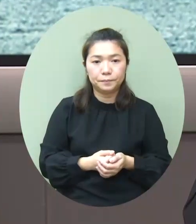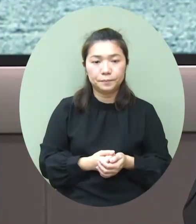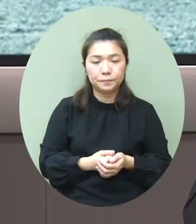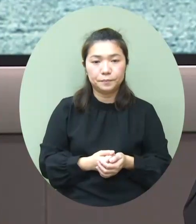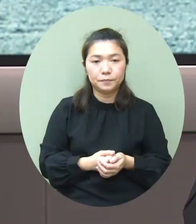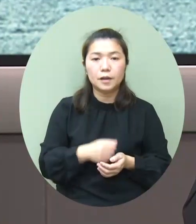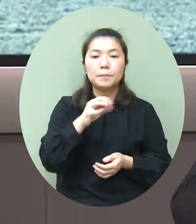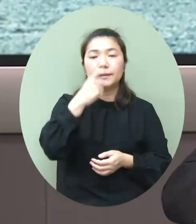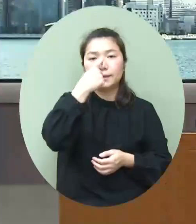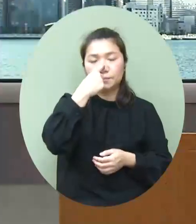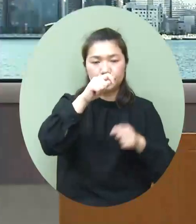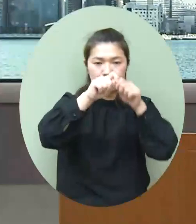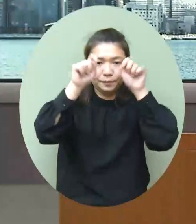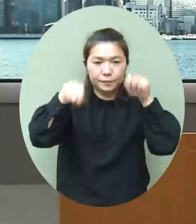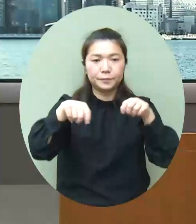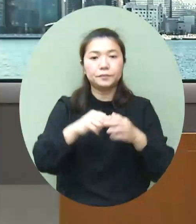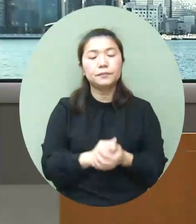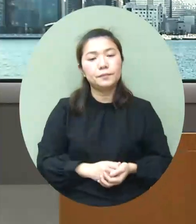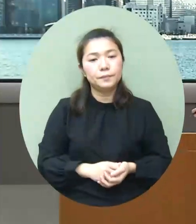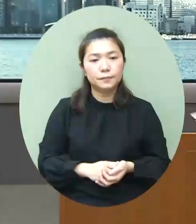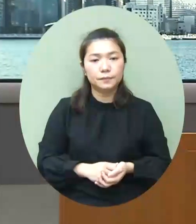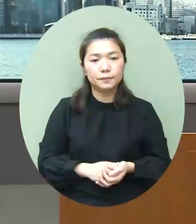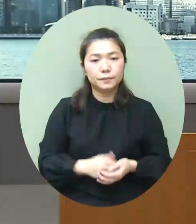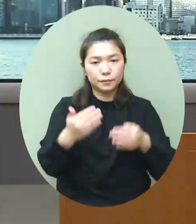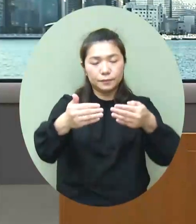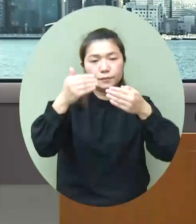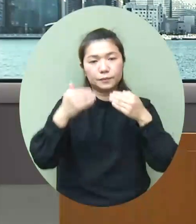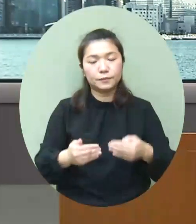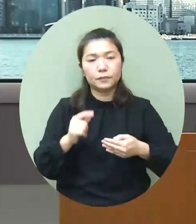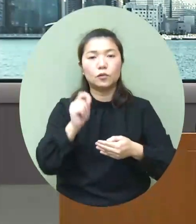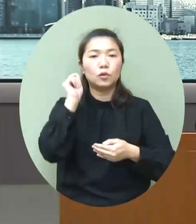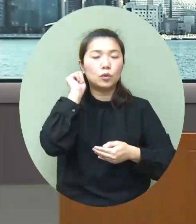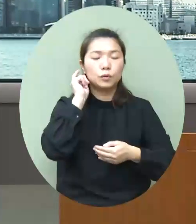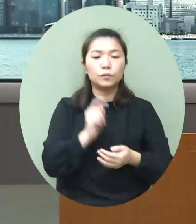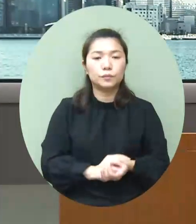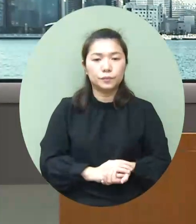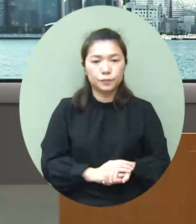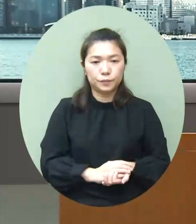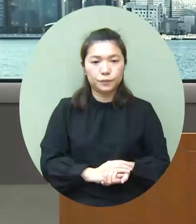题，英文问题吧。这边后排这位女士，